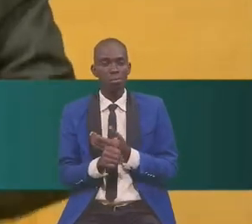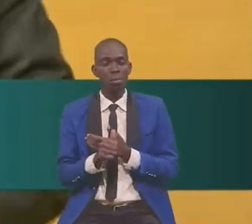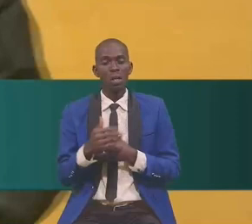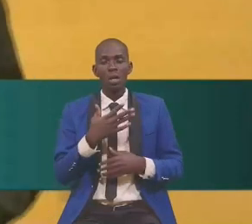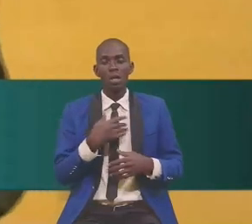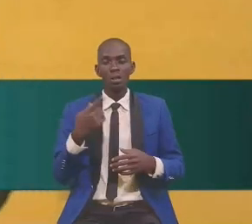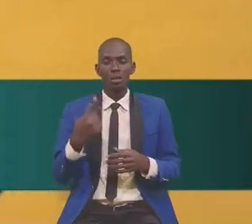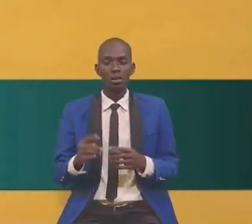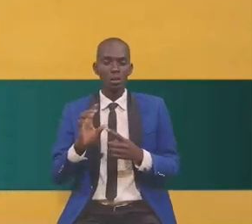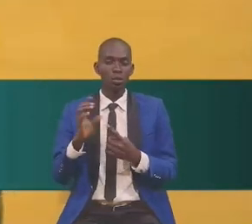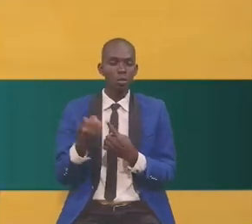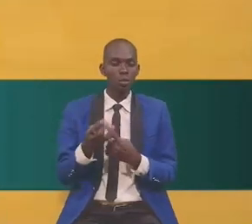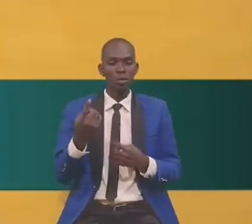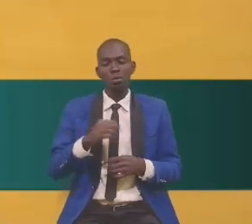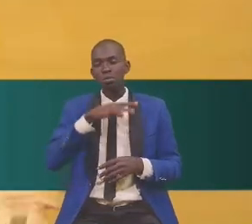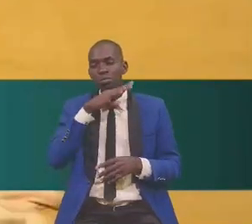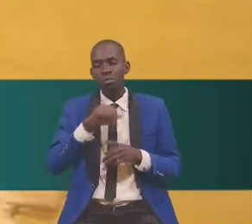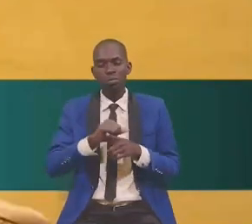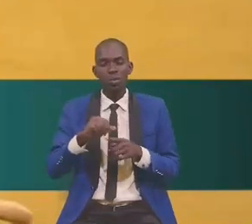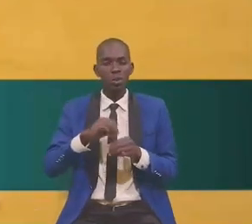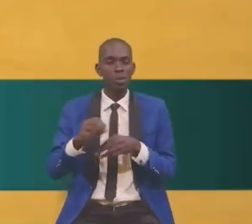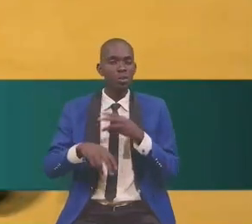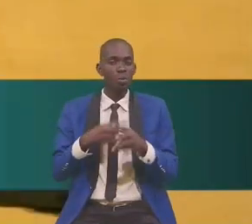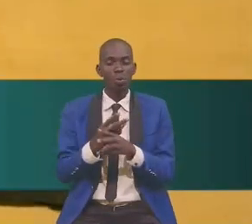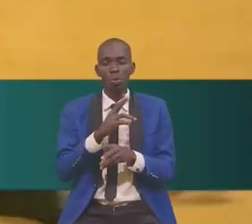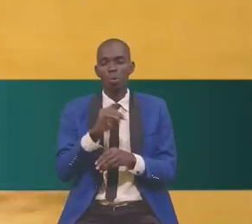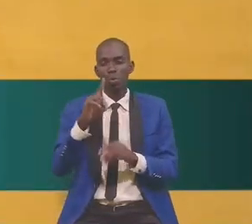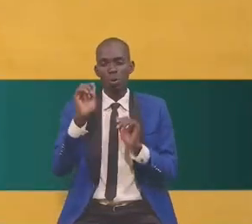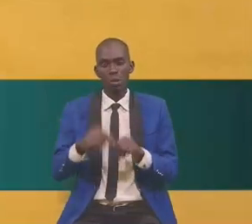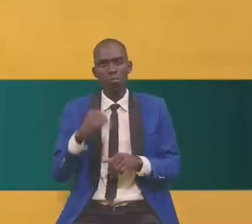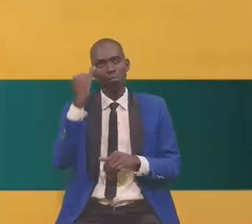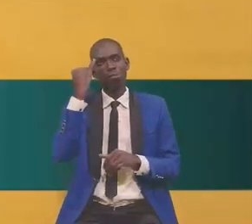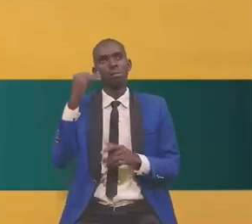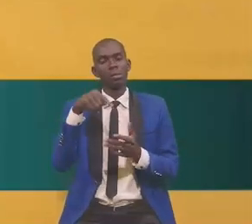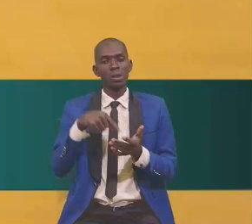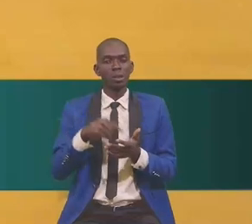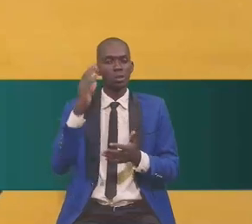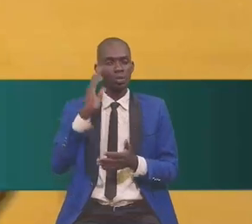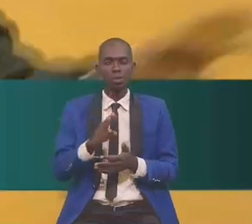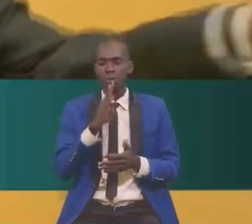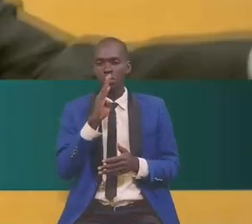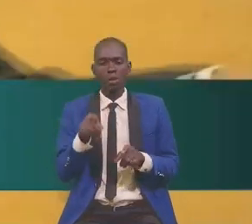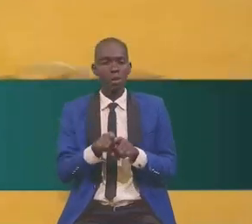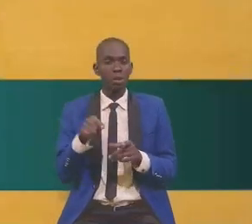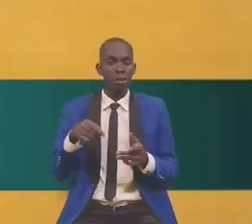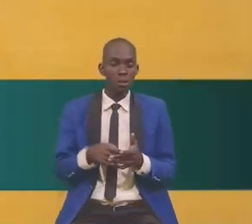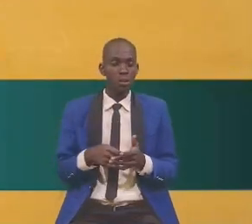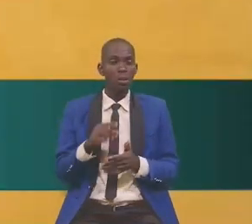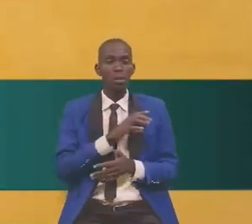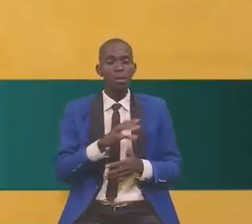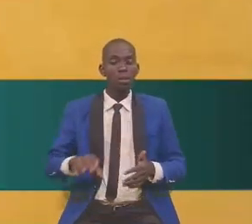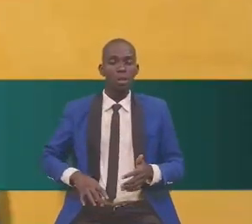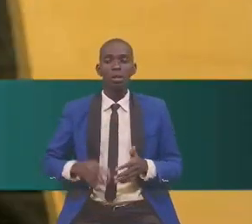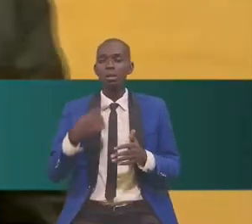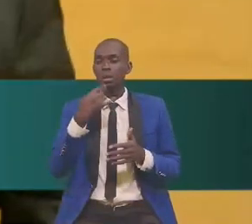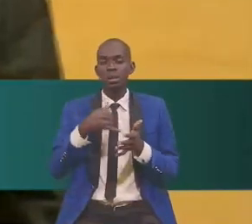du monde, vraiment personne ne peut imaginer que ceci va arriver. Il n'y a pas d'imagination, Christ l'a déjà dit. Et il